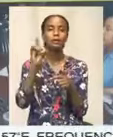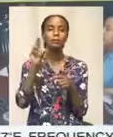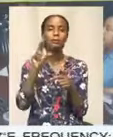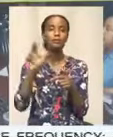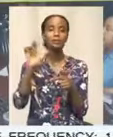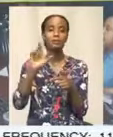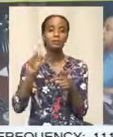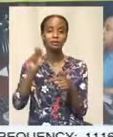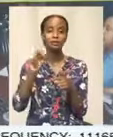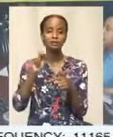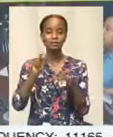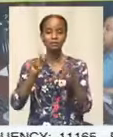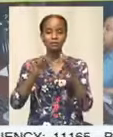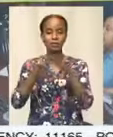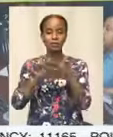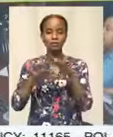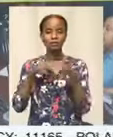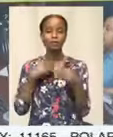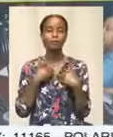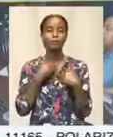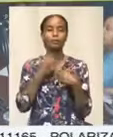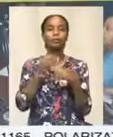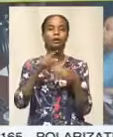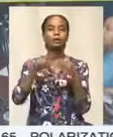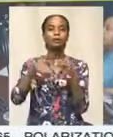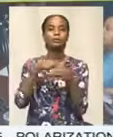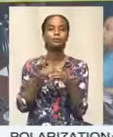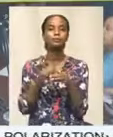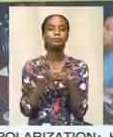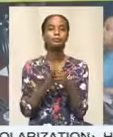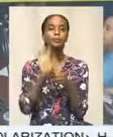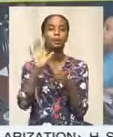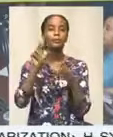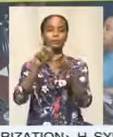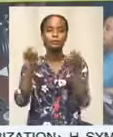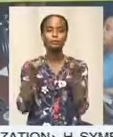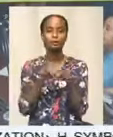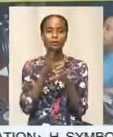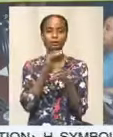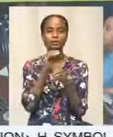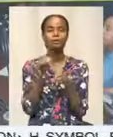ስር ላሉ አካባቢዎች 5 ወረዳዎችና